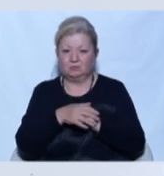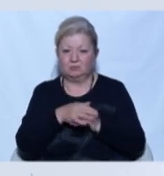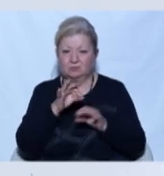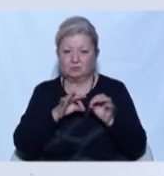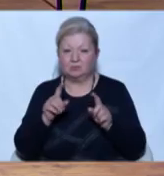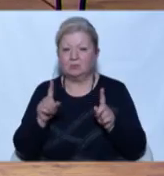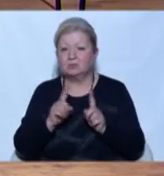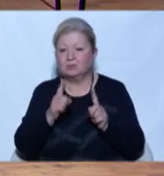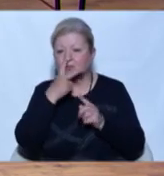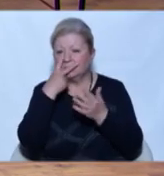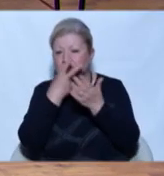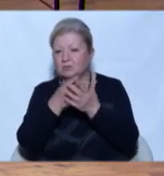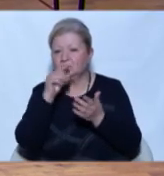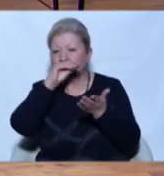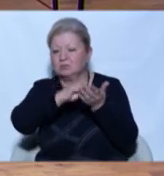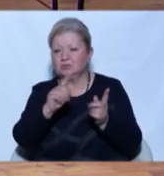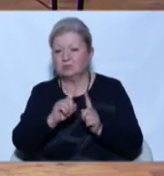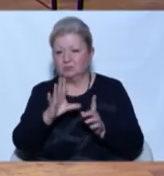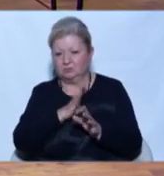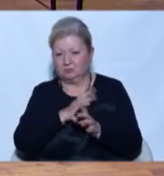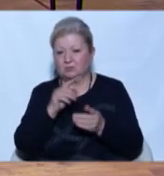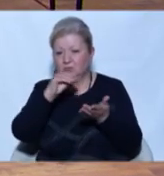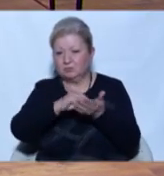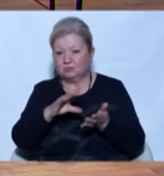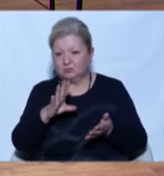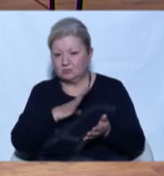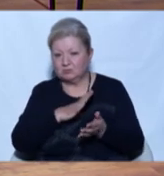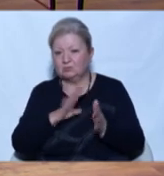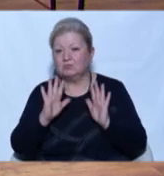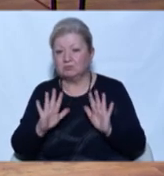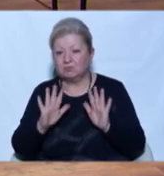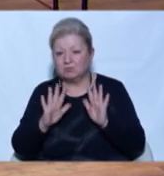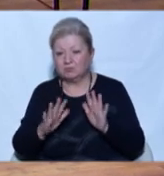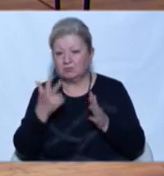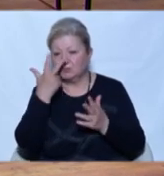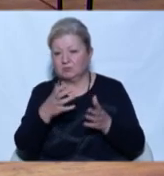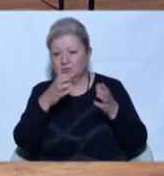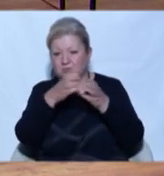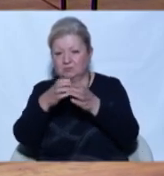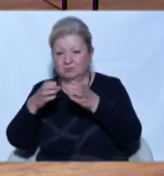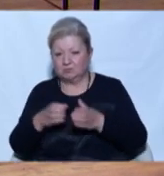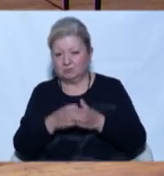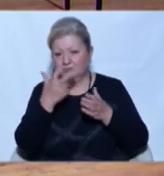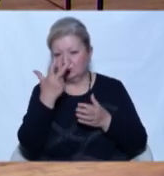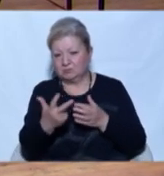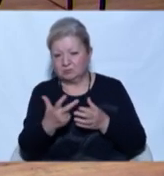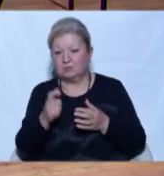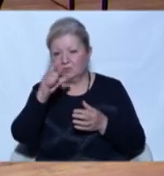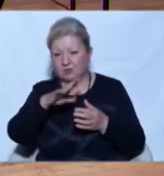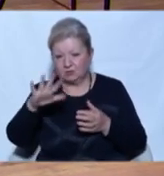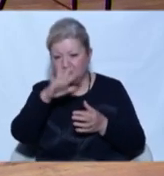იყო გამოსახული ამ რუკაზე? Ამ რუკაზე იყო გამოსახული მხოლოდ და მხოლოდ სამი ხმელეთის ნაწილი. Ეს იყო